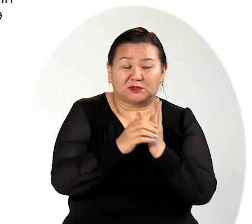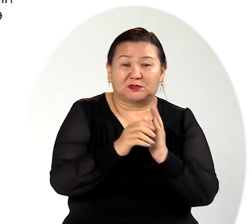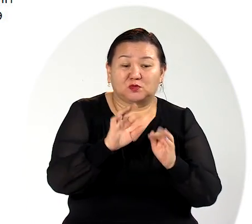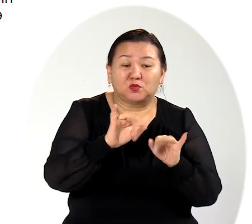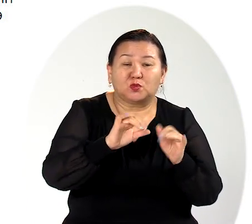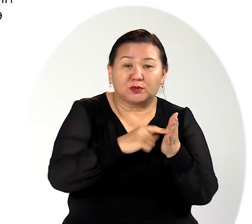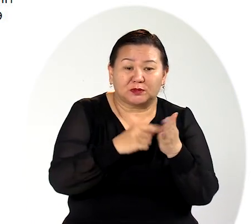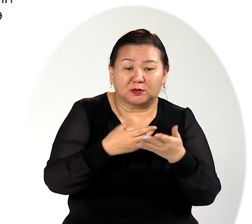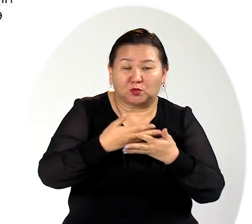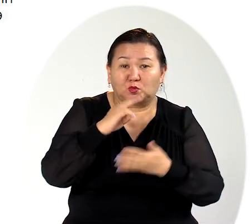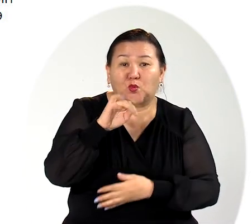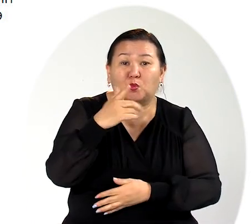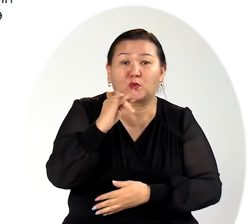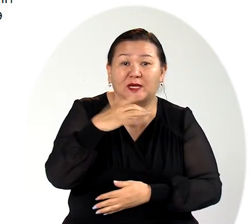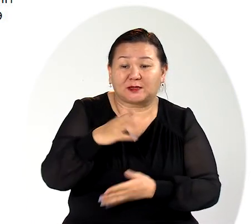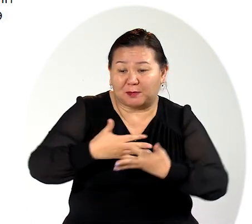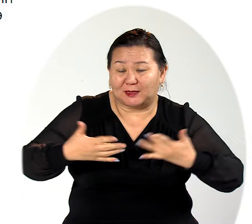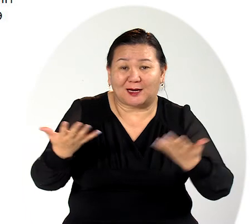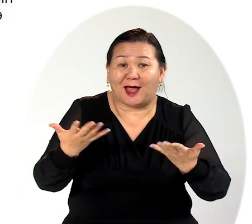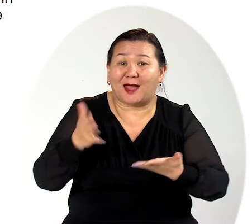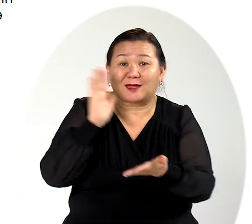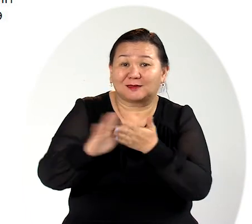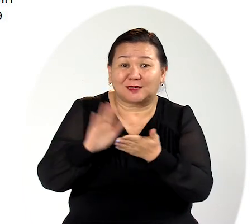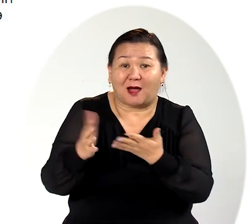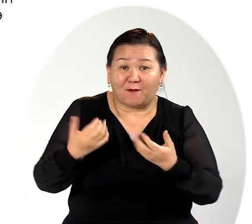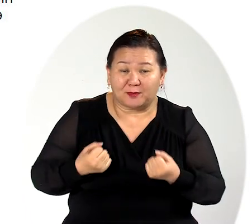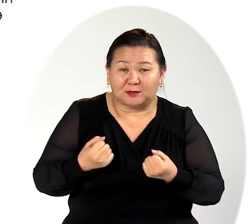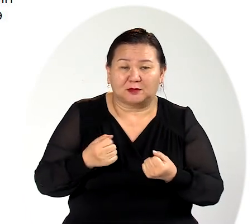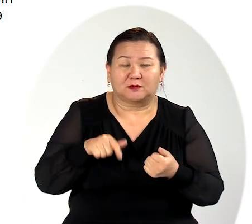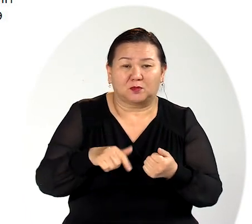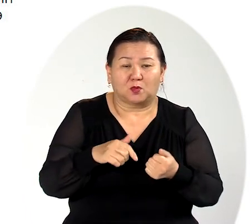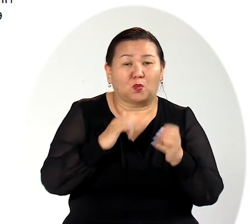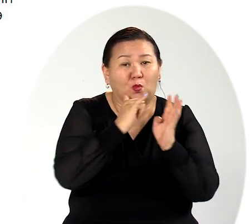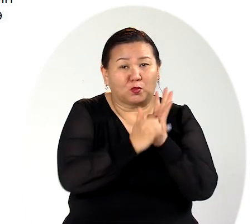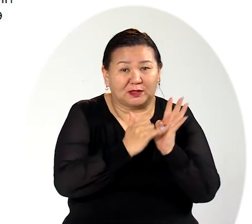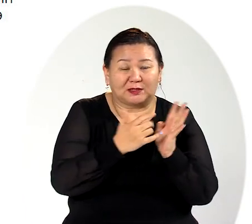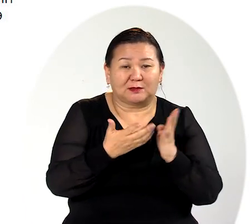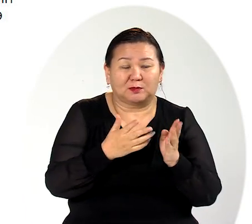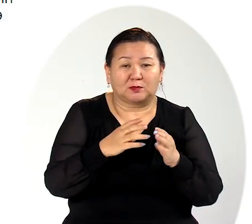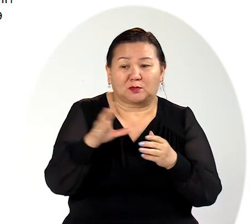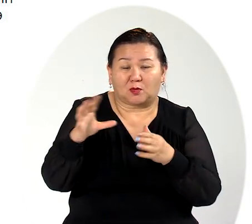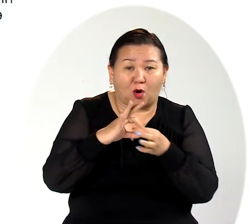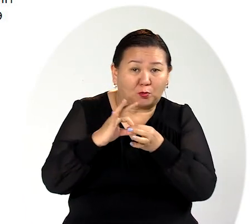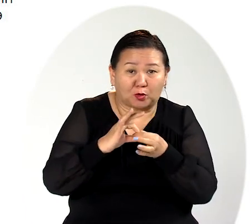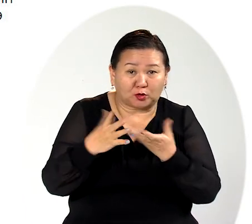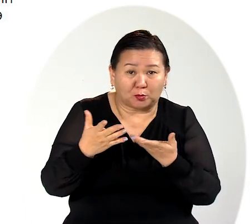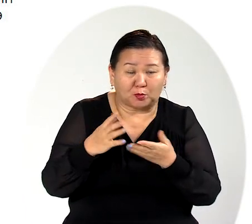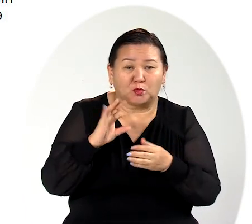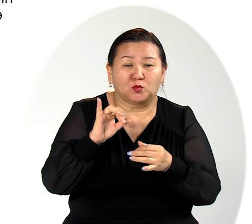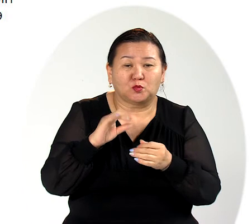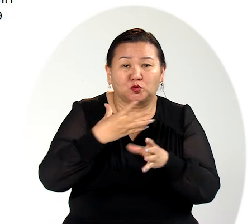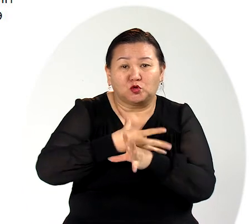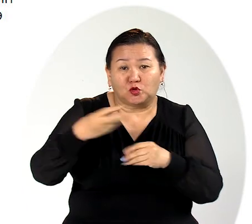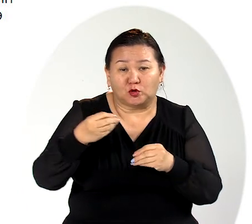юм, үндсэнд түүхий тангамж хаанаас авах юм, түүн дээр ямар нэгэн үйлдвэрлэлийн болон бусад хүчин зүйлүүд нөлөөлөх юм уу, тэр